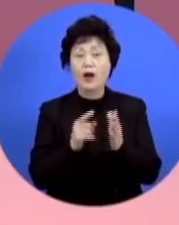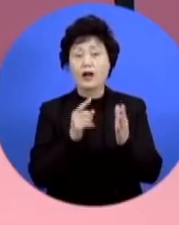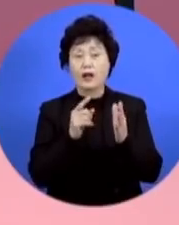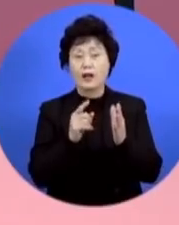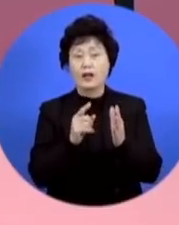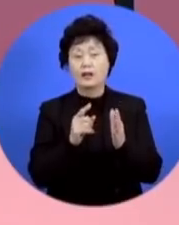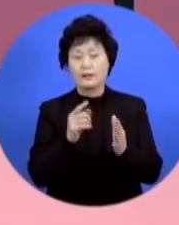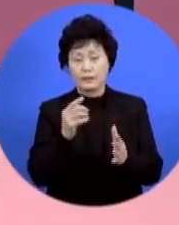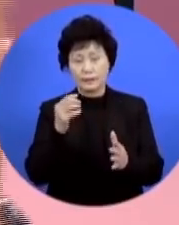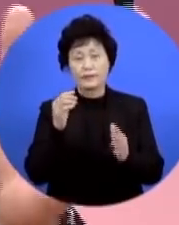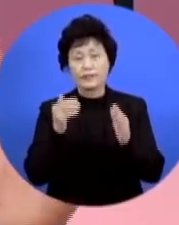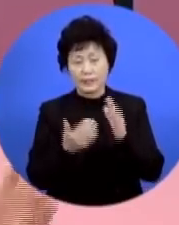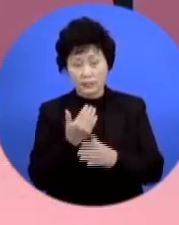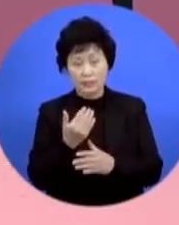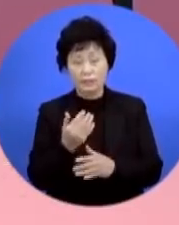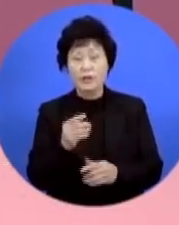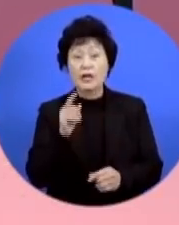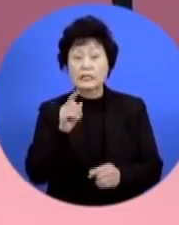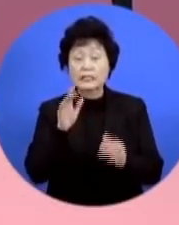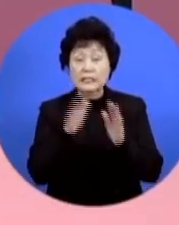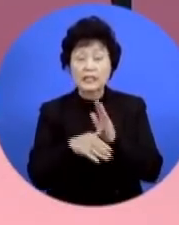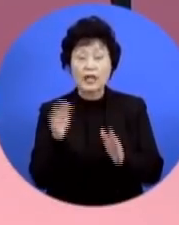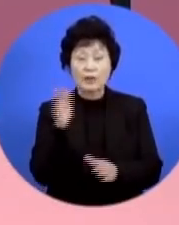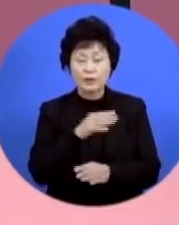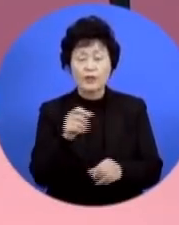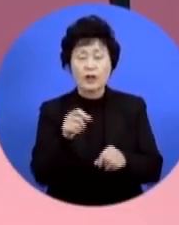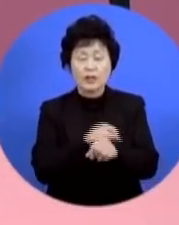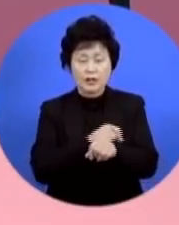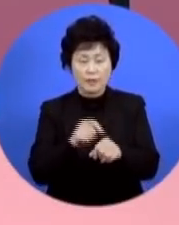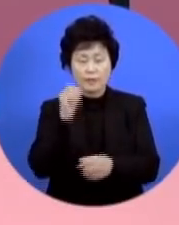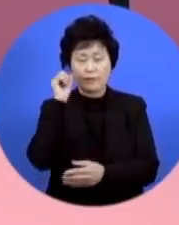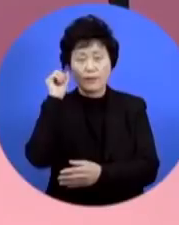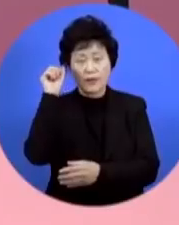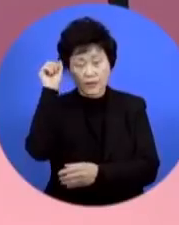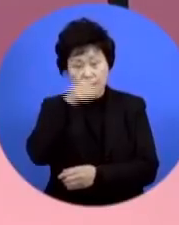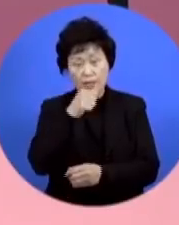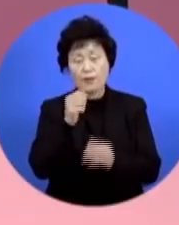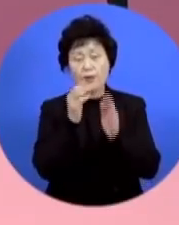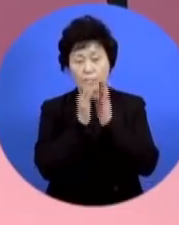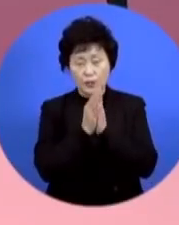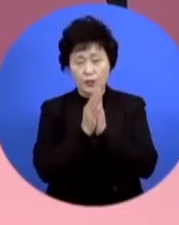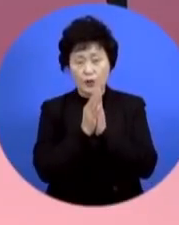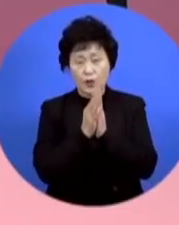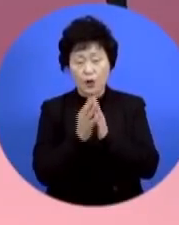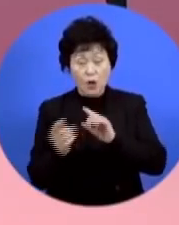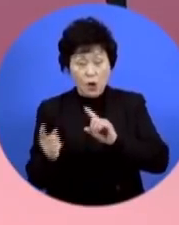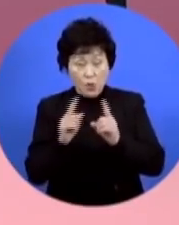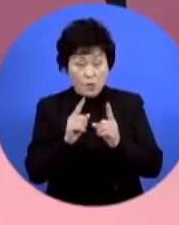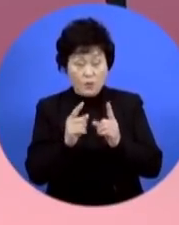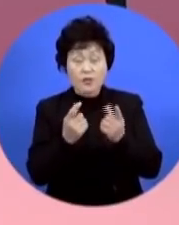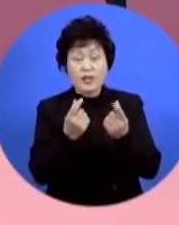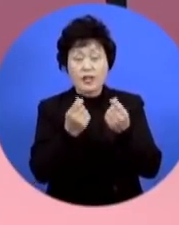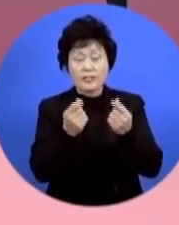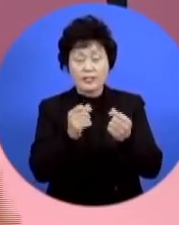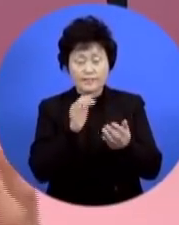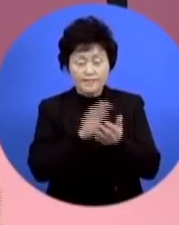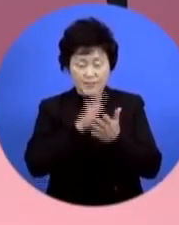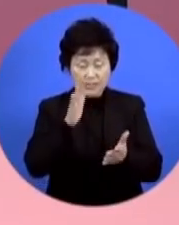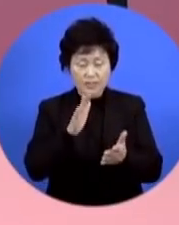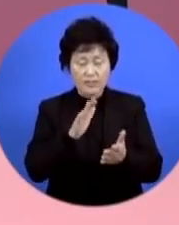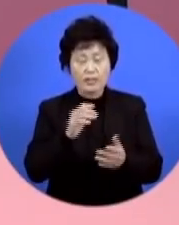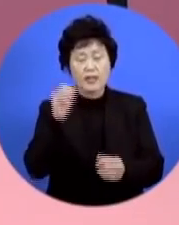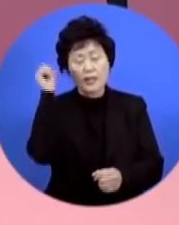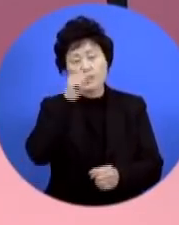제가 신년 특세 40일 그때부터 시작한 거예요. 예, 특세. 네. 특세 40일을 부흥회처럼 뜨겁게 했는데 부흥회 끝날 때쯤에 알았어요. 40일